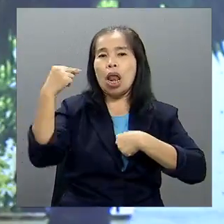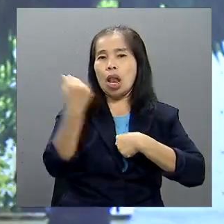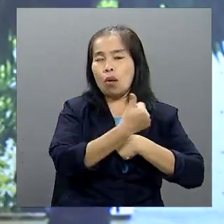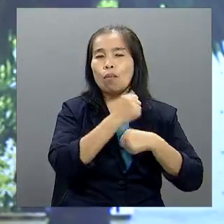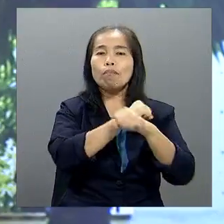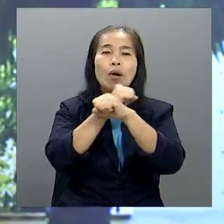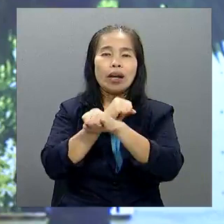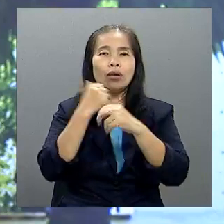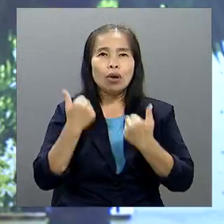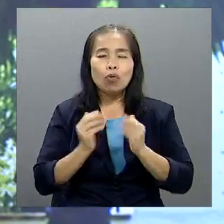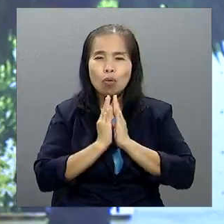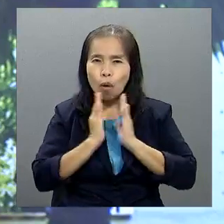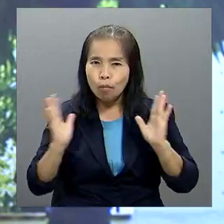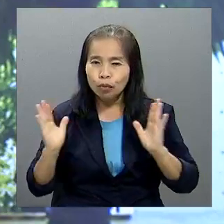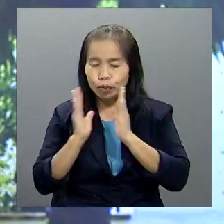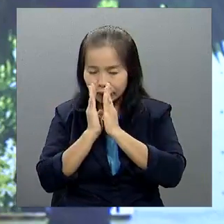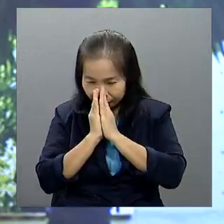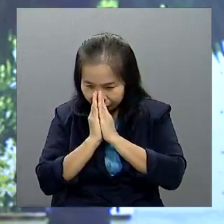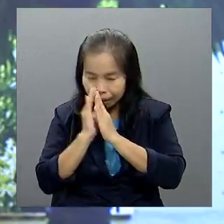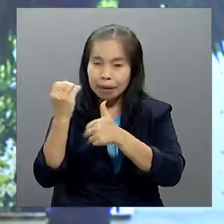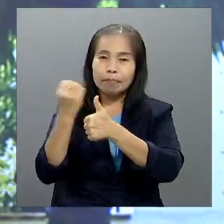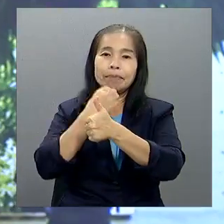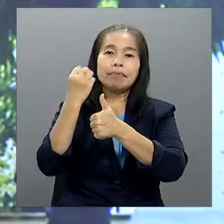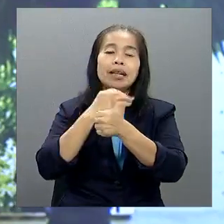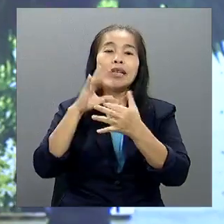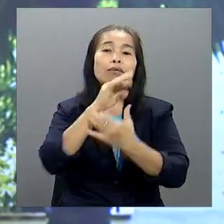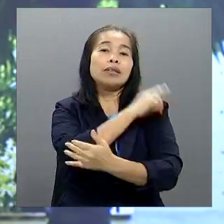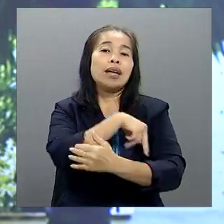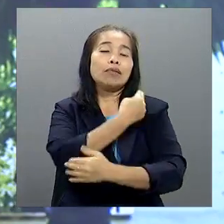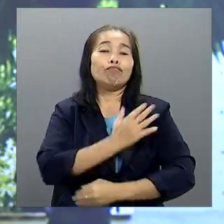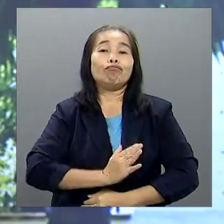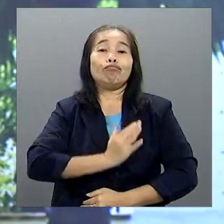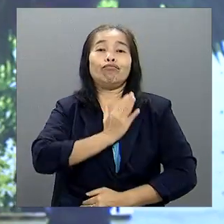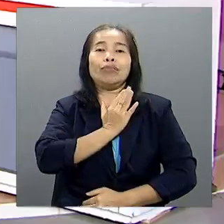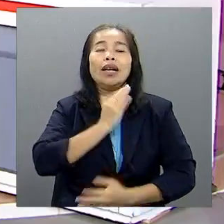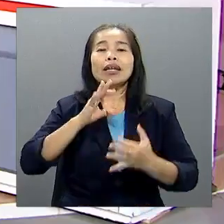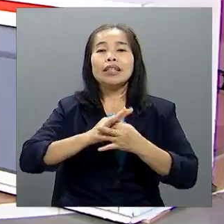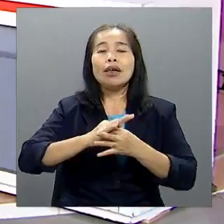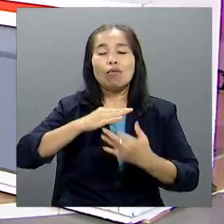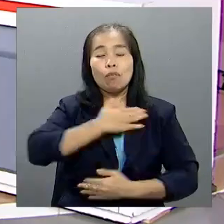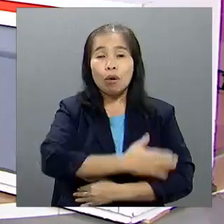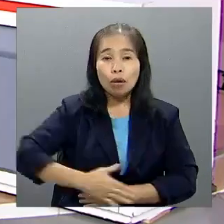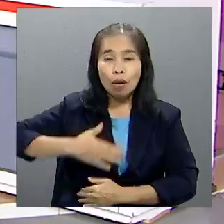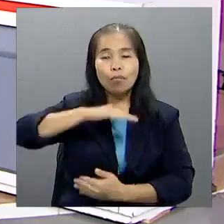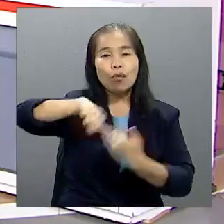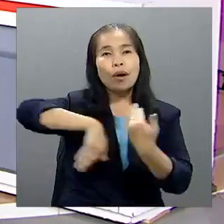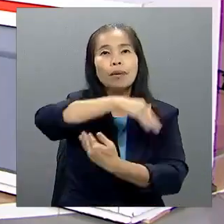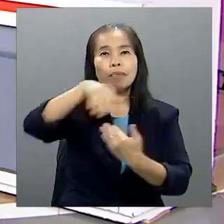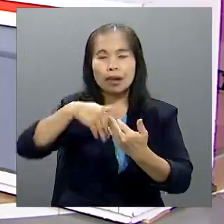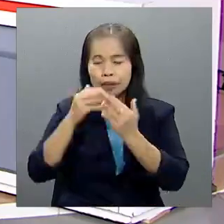จันทนะจุลกะนักวิชาการสาธารณสุขทรงคุณวุฒิด้านอนามัยสิ่งแวดล้อมกรมอนามัยเป็นอย่างสูงนะครับขอบคุณครับ ขอบคุณครับ